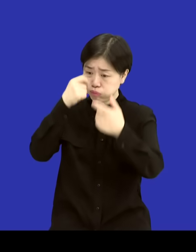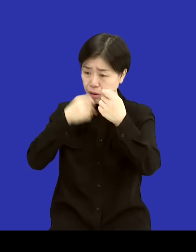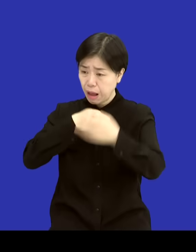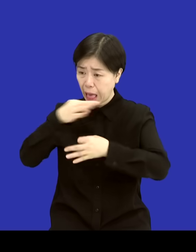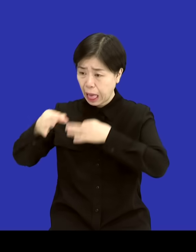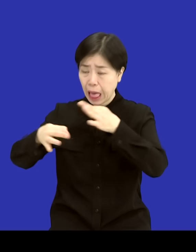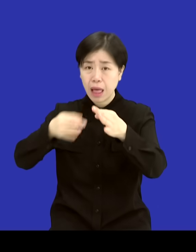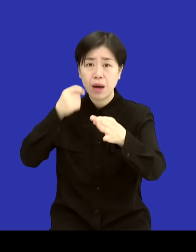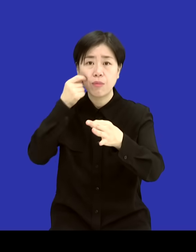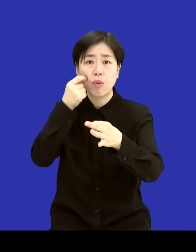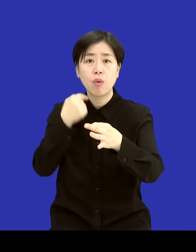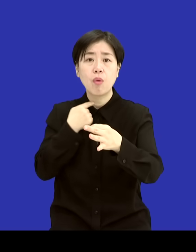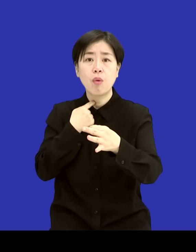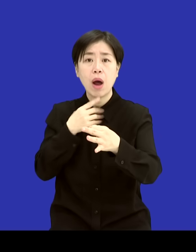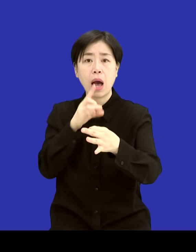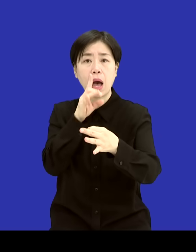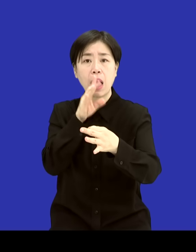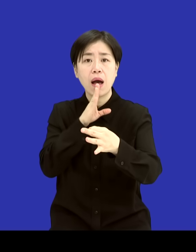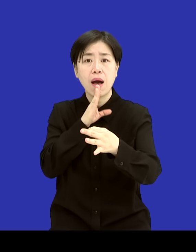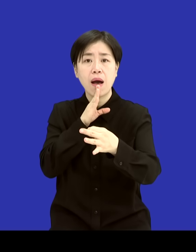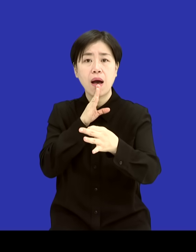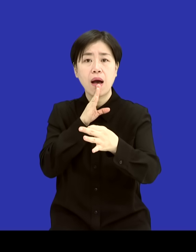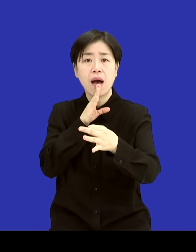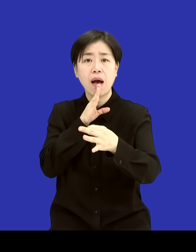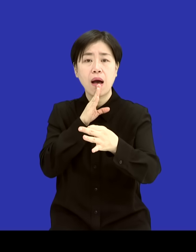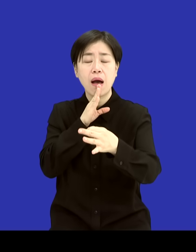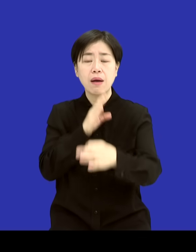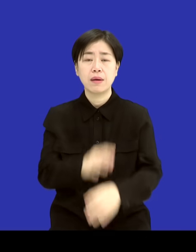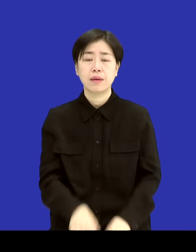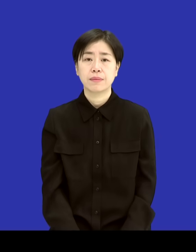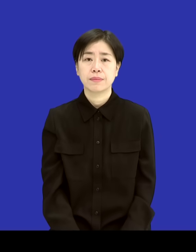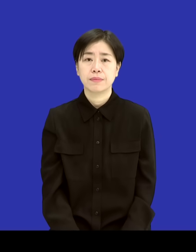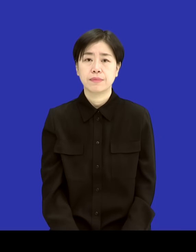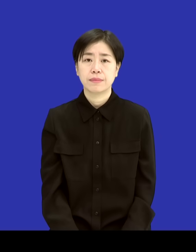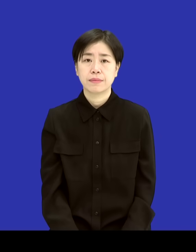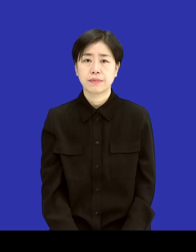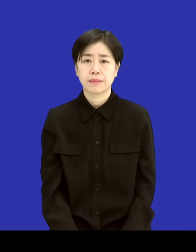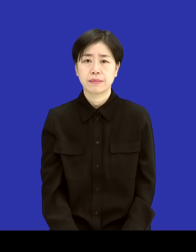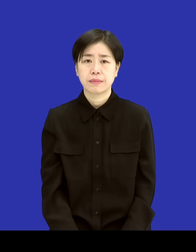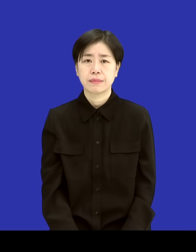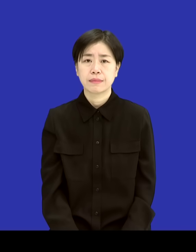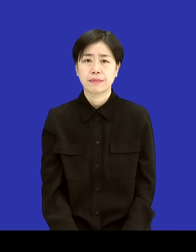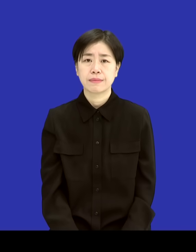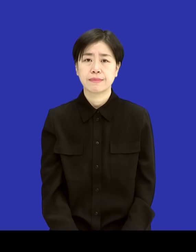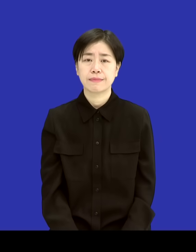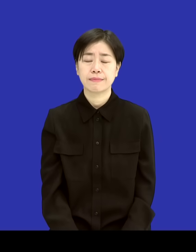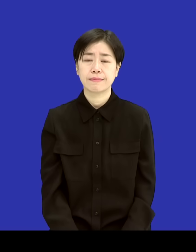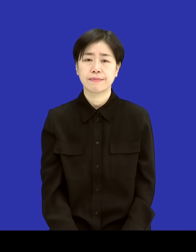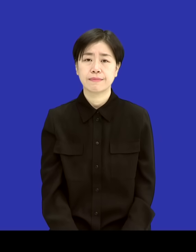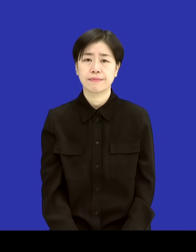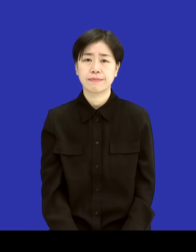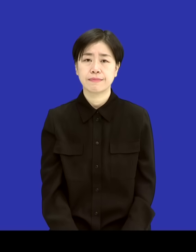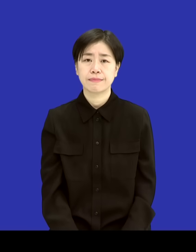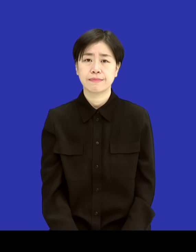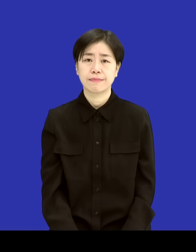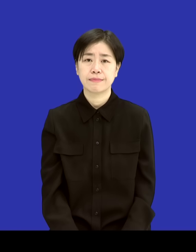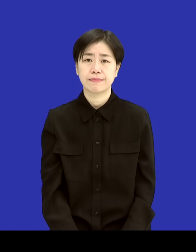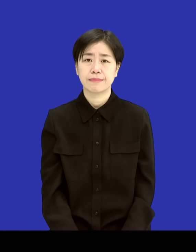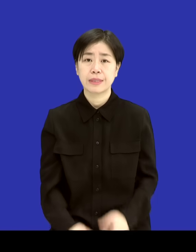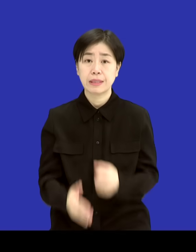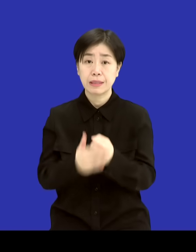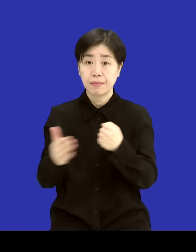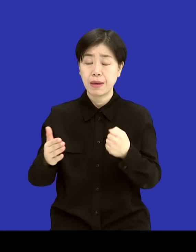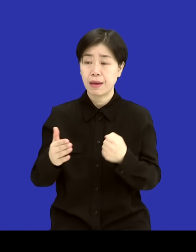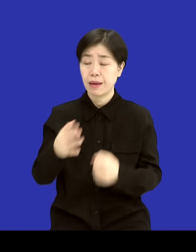울어야 되는데. 그러니까 우는 소리도 나면 안 되네요. 맞아요. 그래서 계속 지금도 생각하면 좀 그런 울컥한데 막 눈물은 나는데.